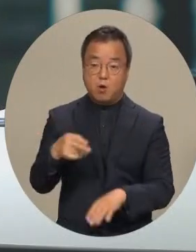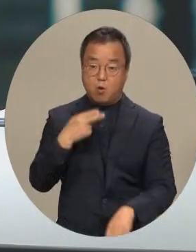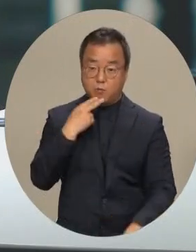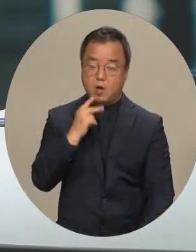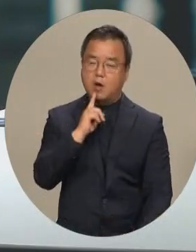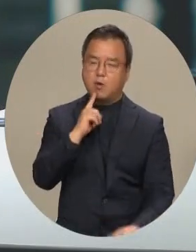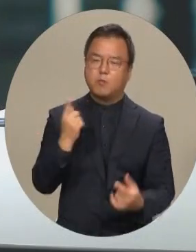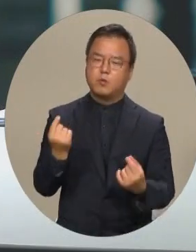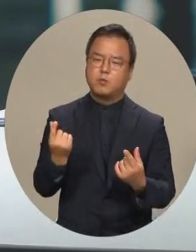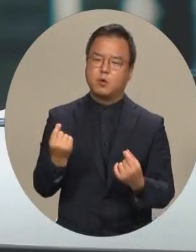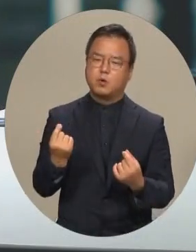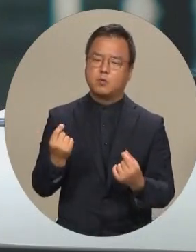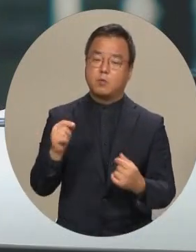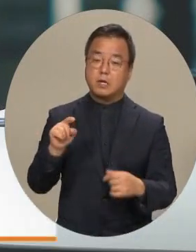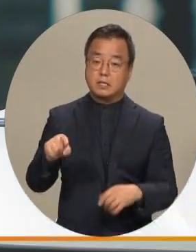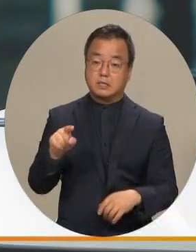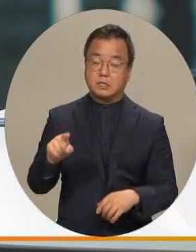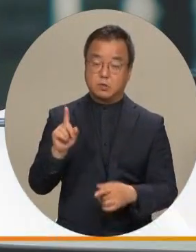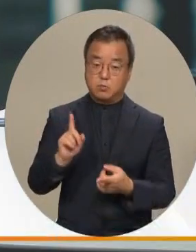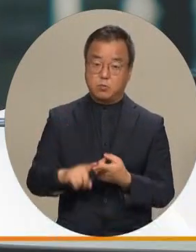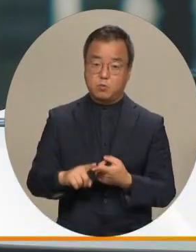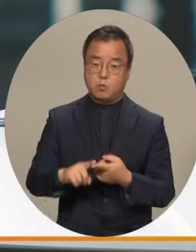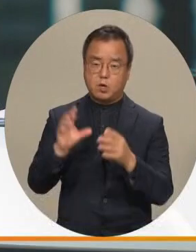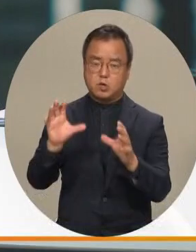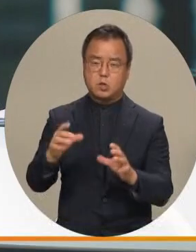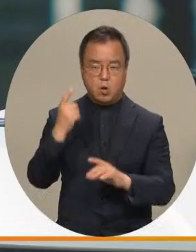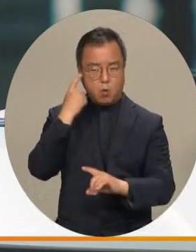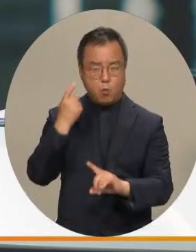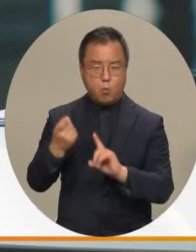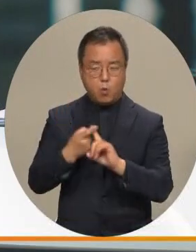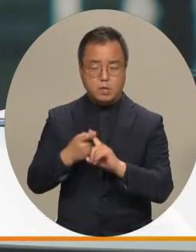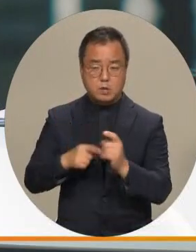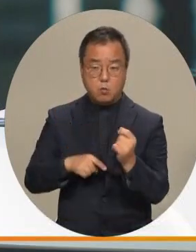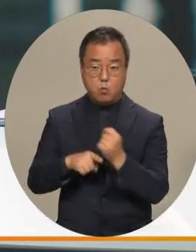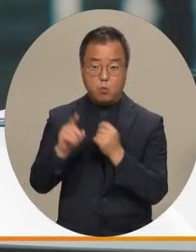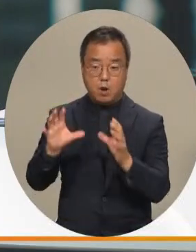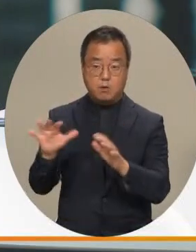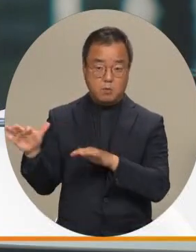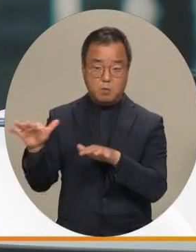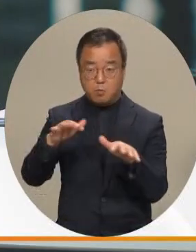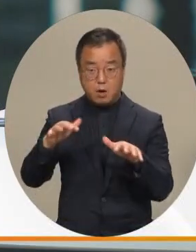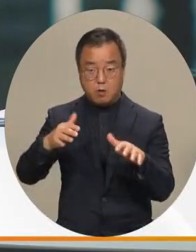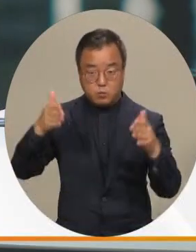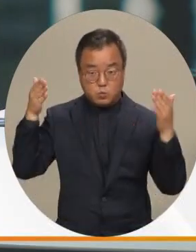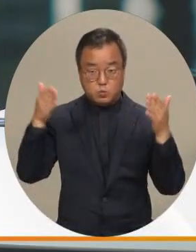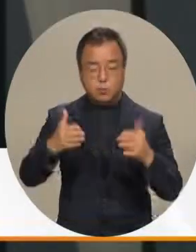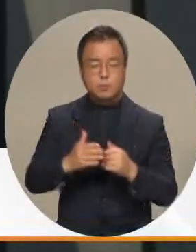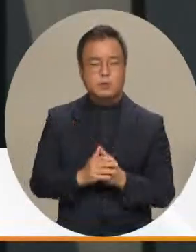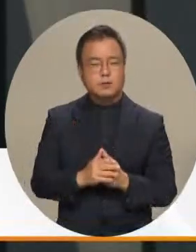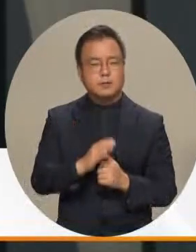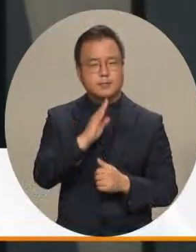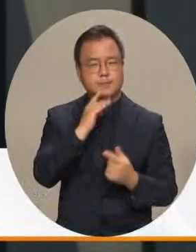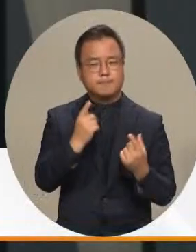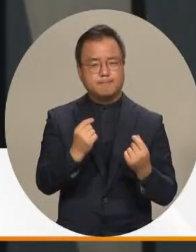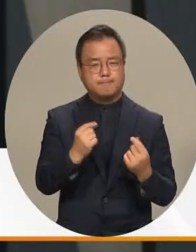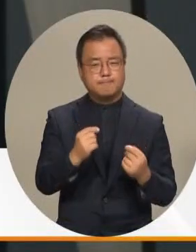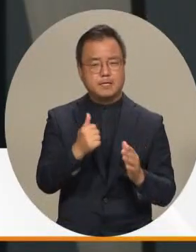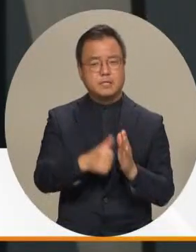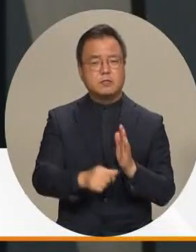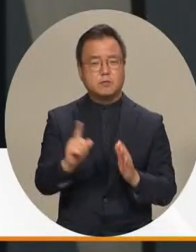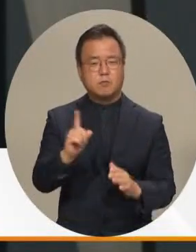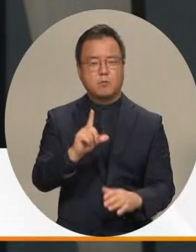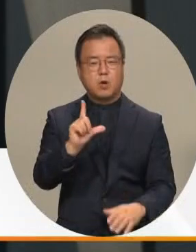그런데 최근이 초 전도체 때문에 전 세계 과학계가 아주 뜨거웠죠네 맞습니다 돌풍의 중심에 있는 물질이 이제